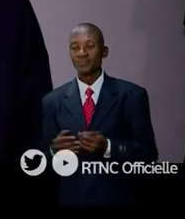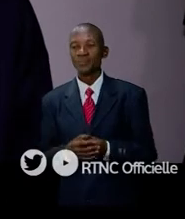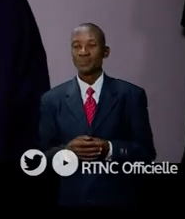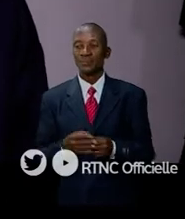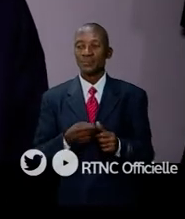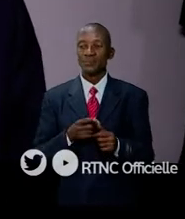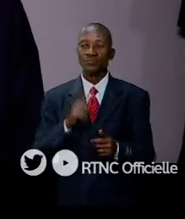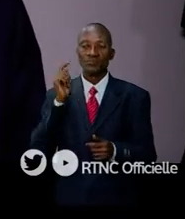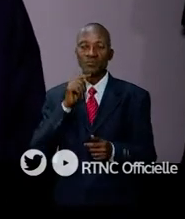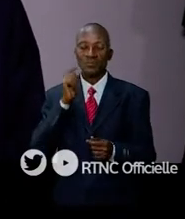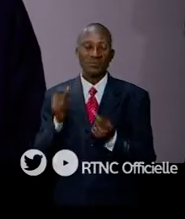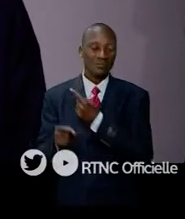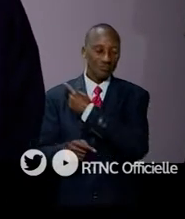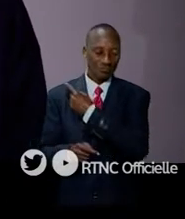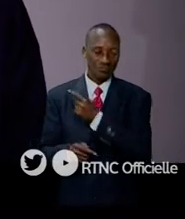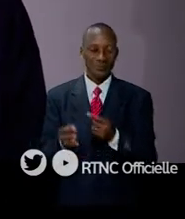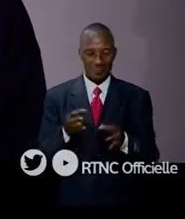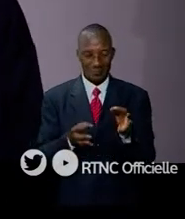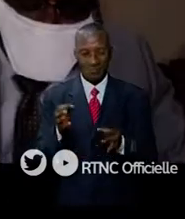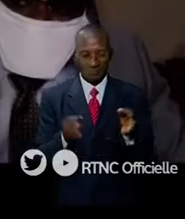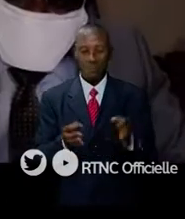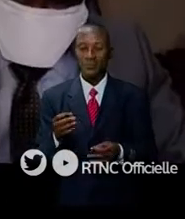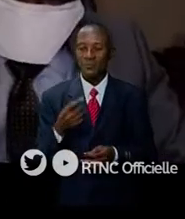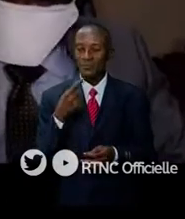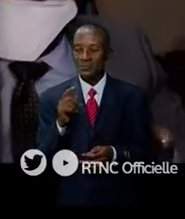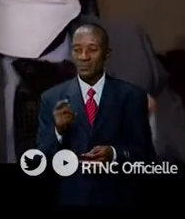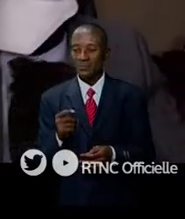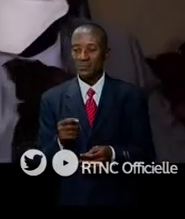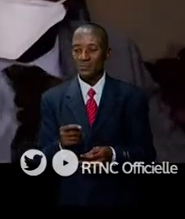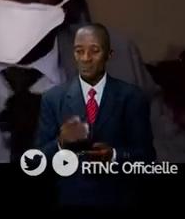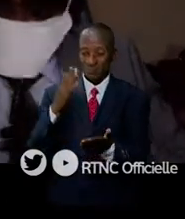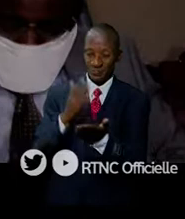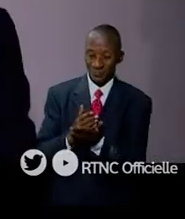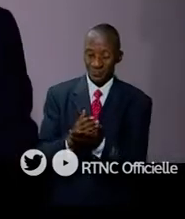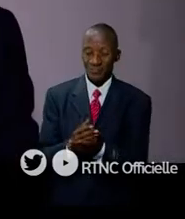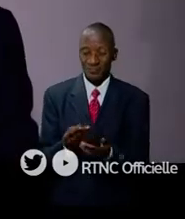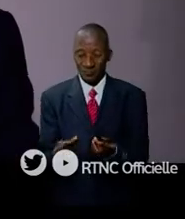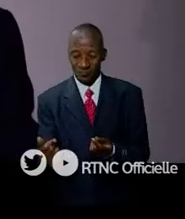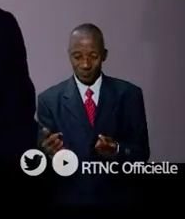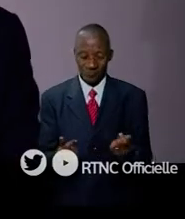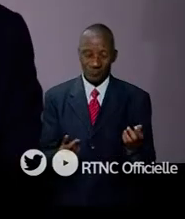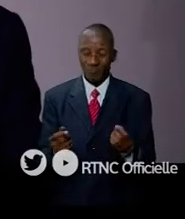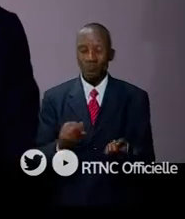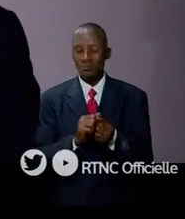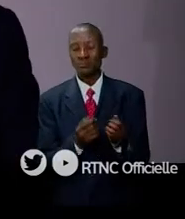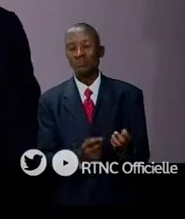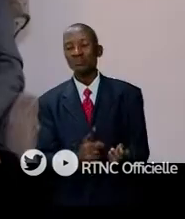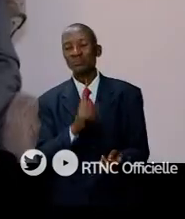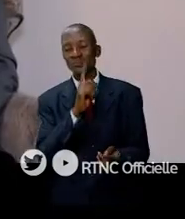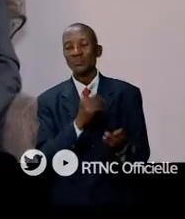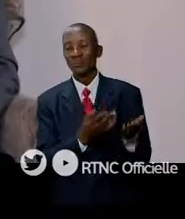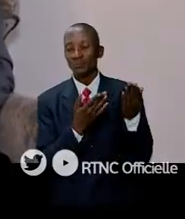Bambilesa salue ici le fait que la lutte contre la corruption soit devenue un enjeu national majeur. Pour résoudre le paradoxe